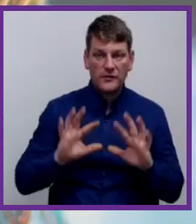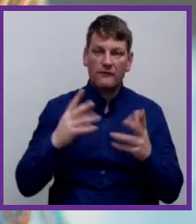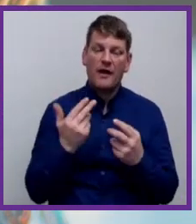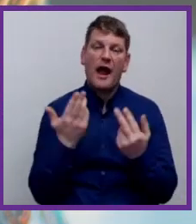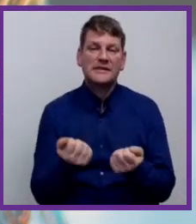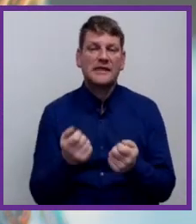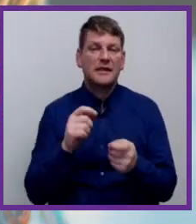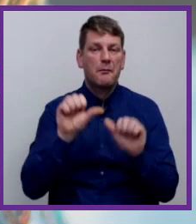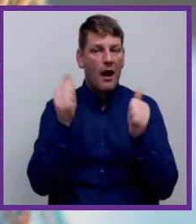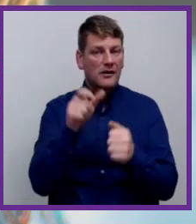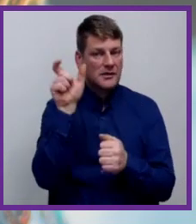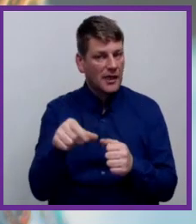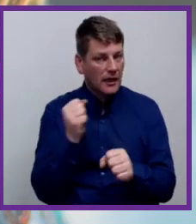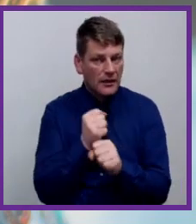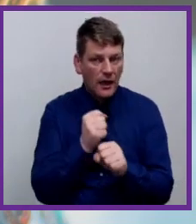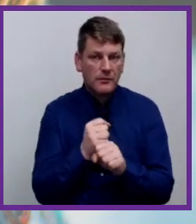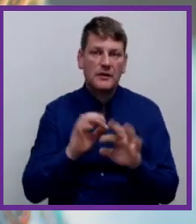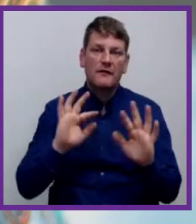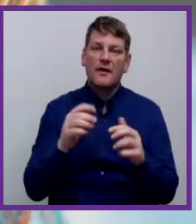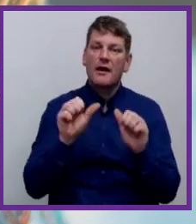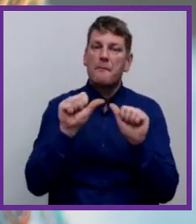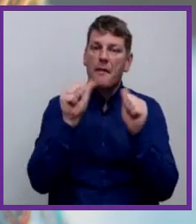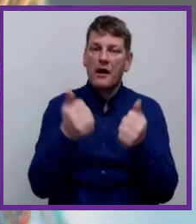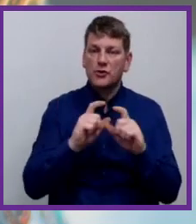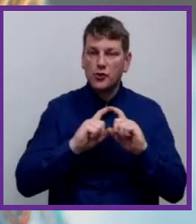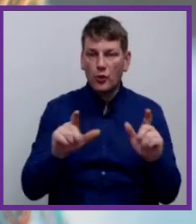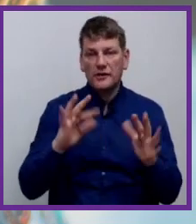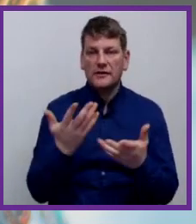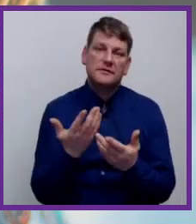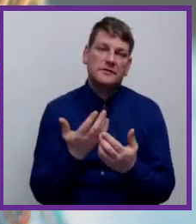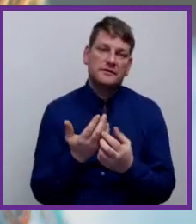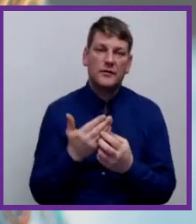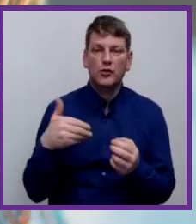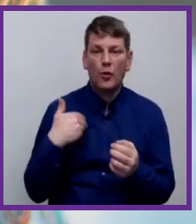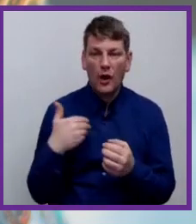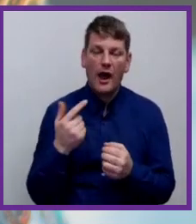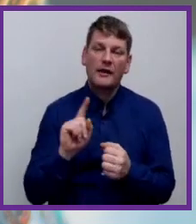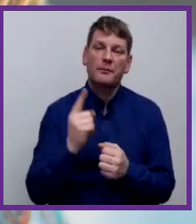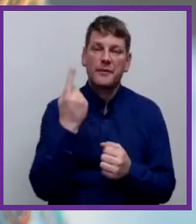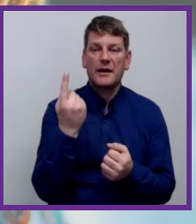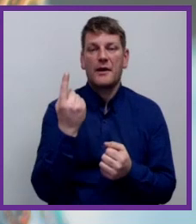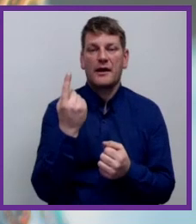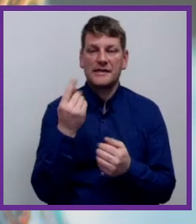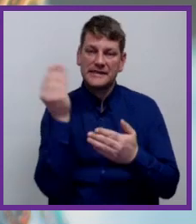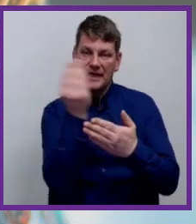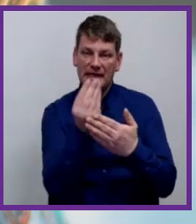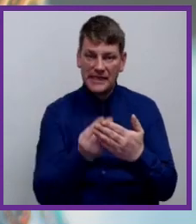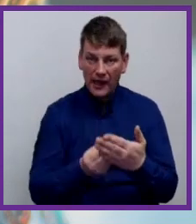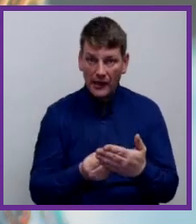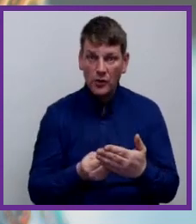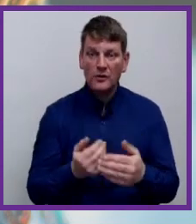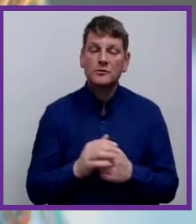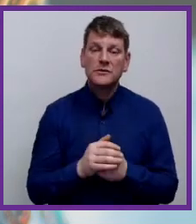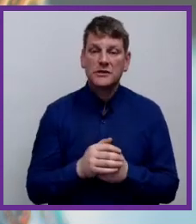atzīta mākslinieka darbs vai mākslas skolas vai pat pirmskolēna pirmais skicējums